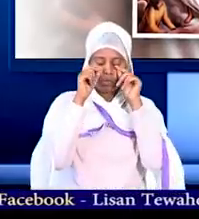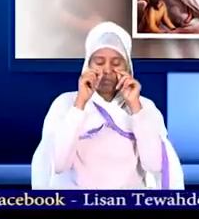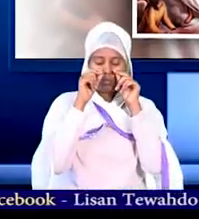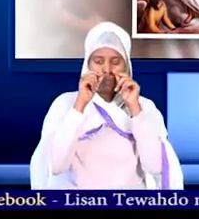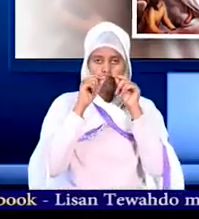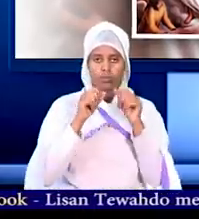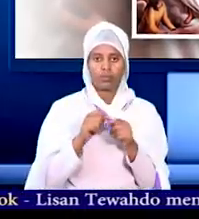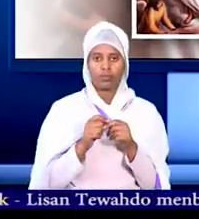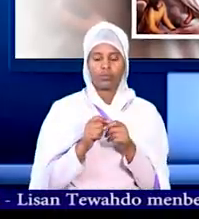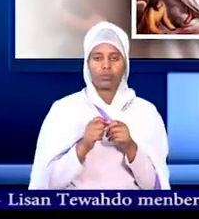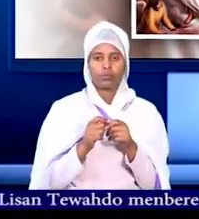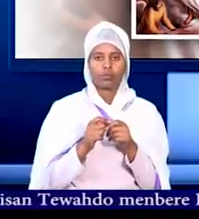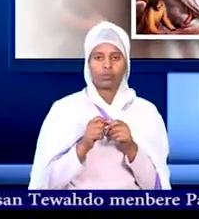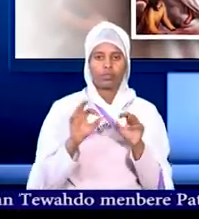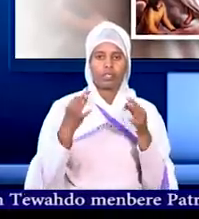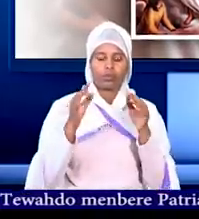ደሃ እንዳ ሓዲርኩ